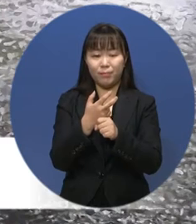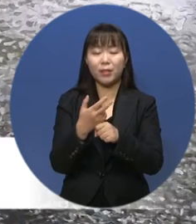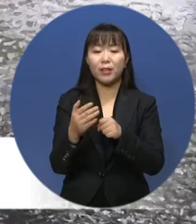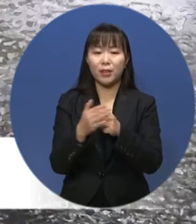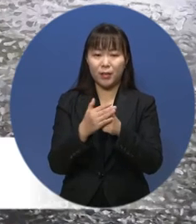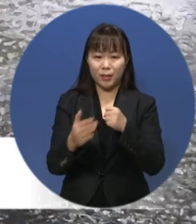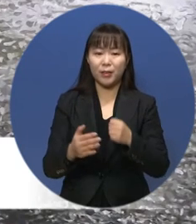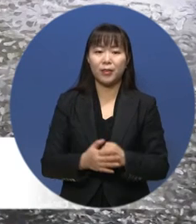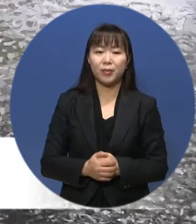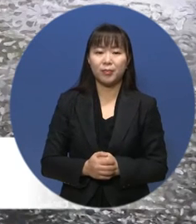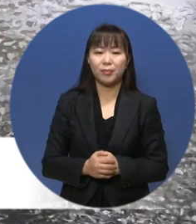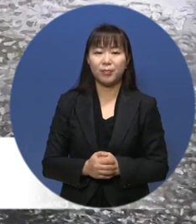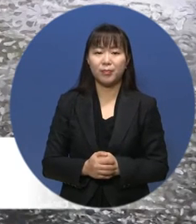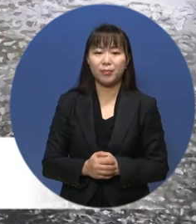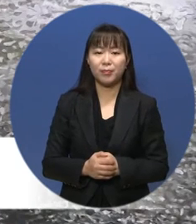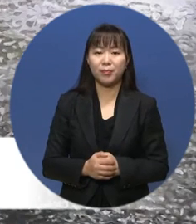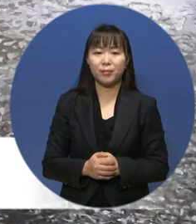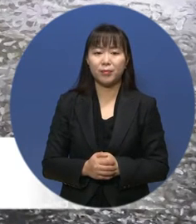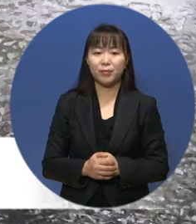때문에